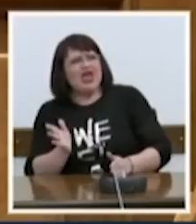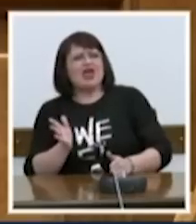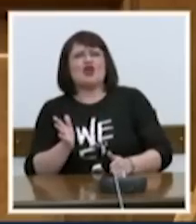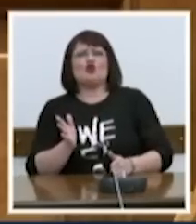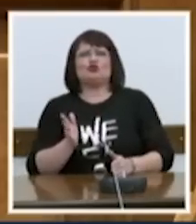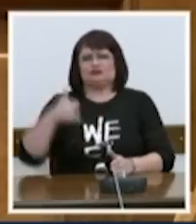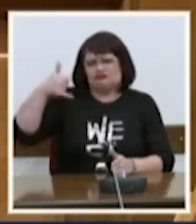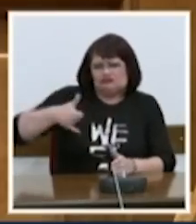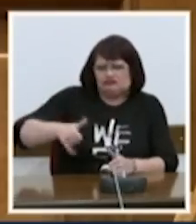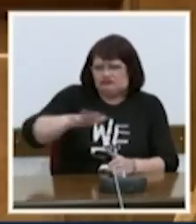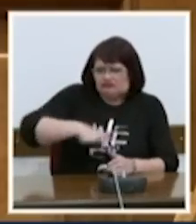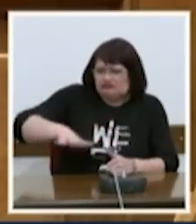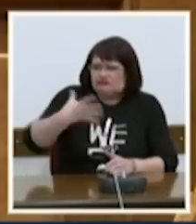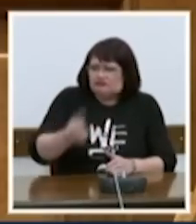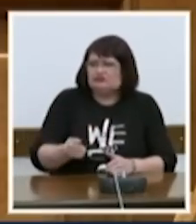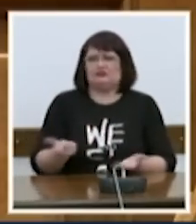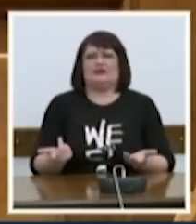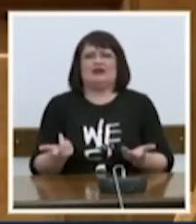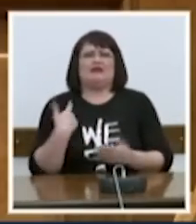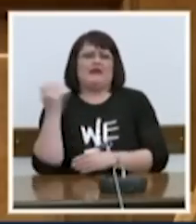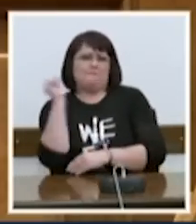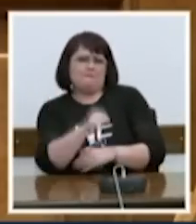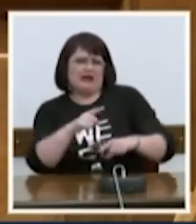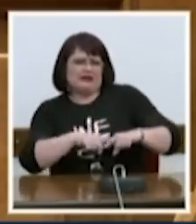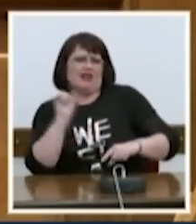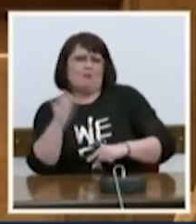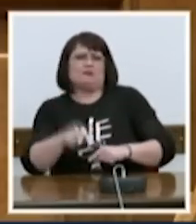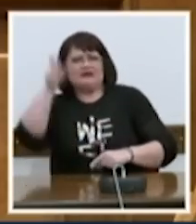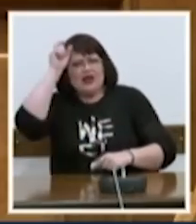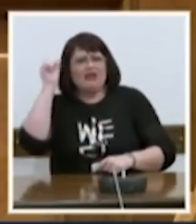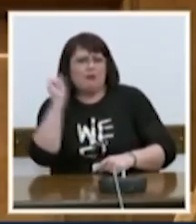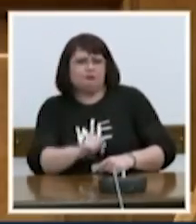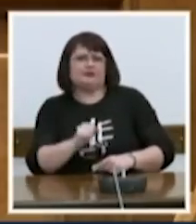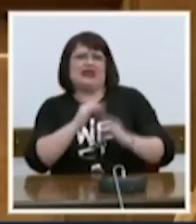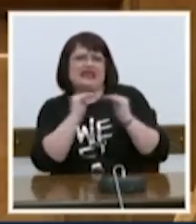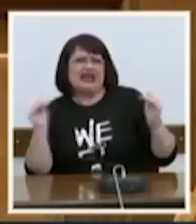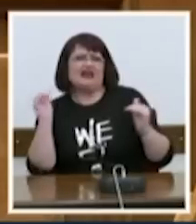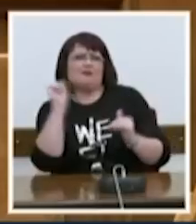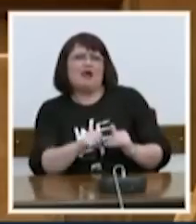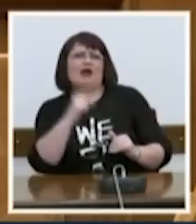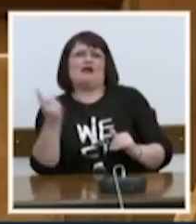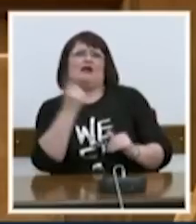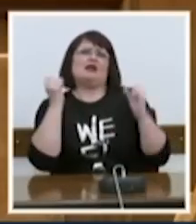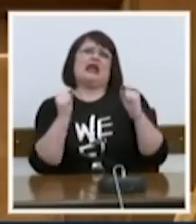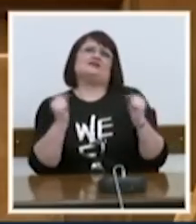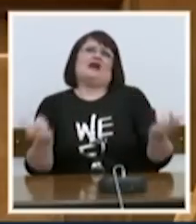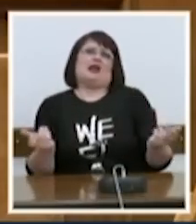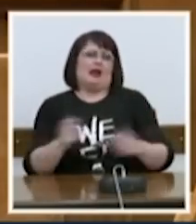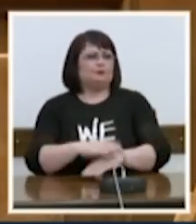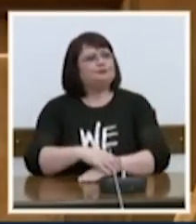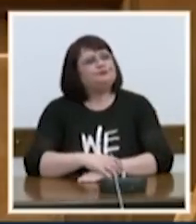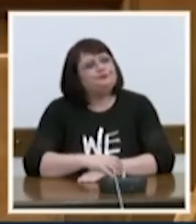σε βάρος και των δύο λαών, αλλά και του περιβάλλοντος και της ειρήνης και της ασφάλειας στην περιοχή.